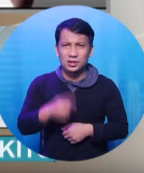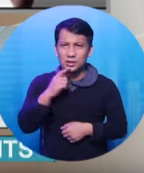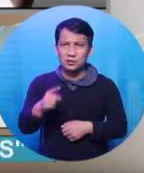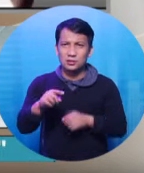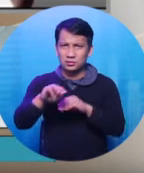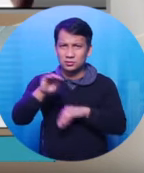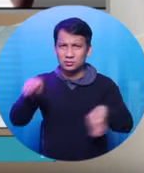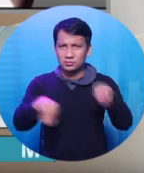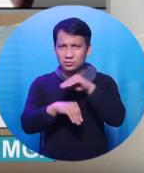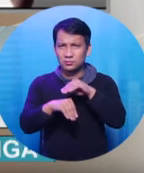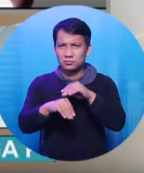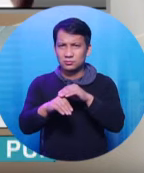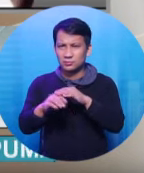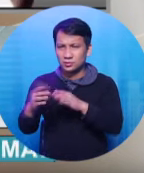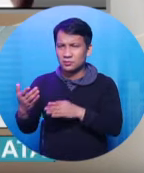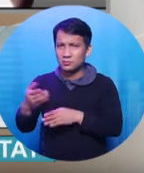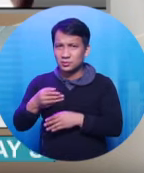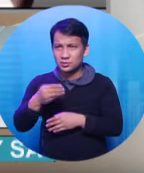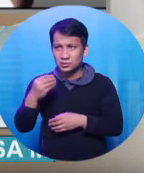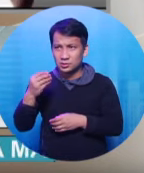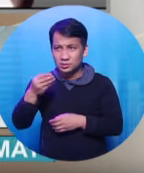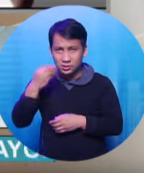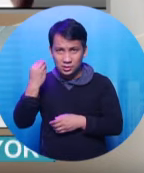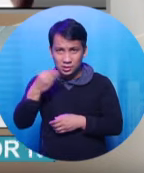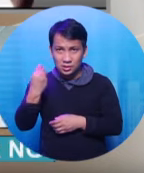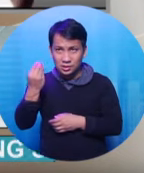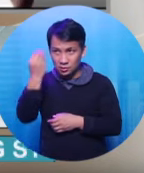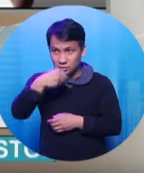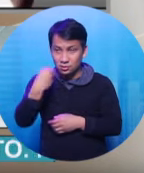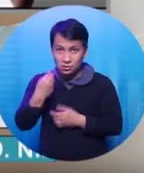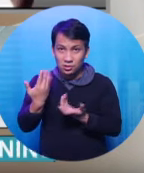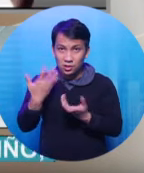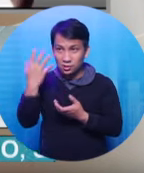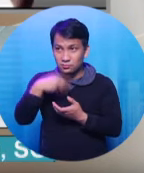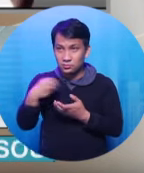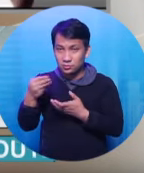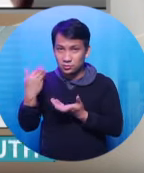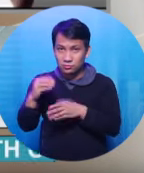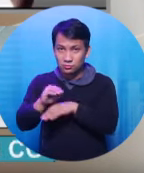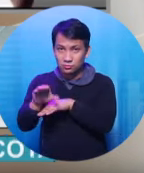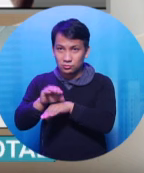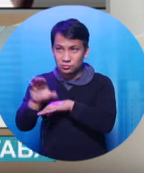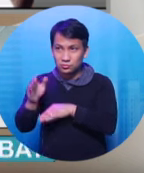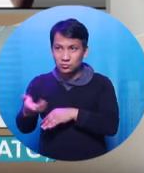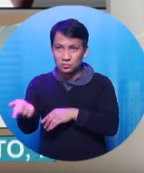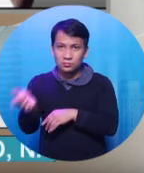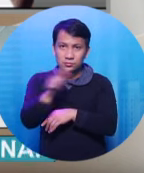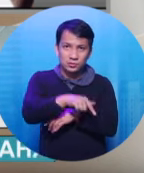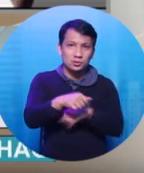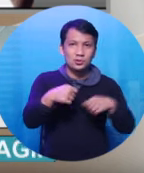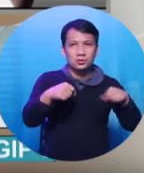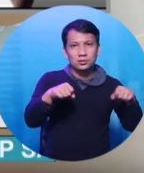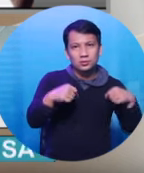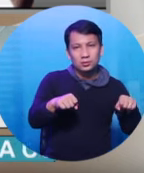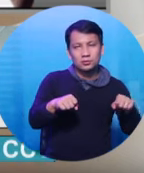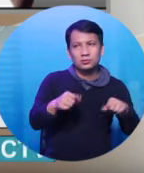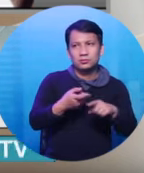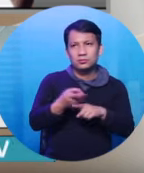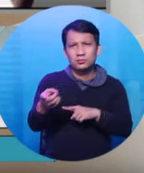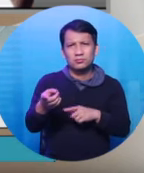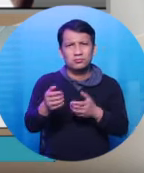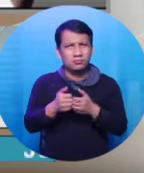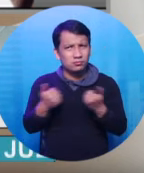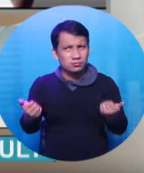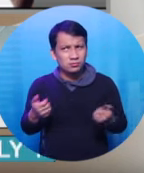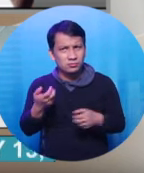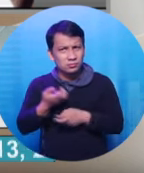palit ninyo ng karera, no? From beauty consultant to dito sa driving ng pagdadrive ng motorcycle sa delivery. Hindi